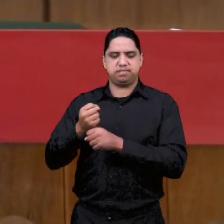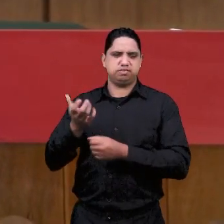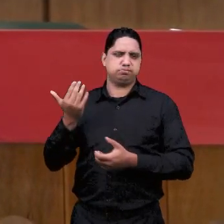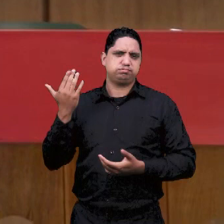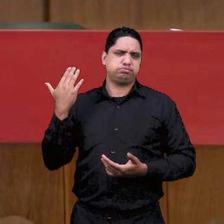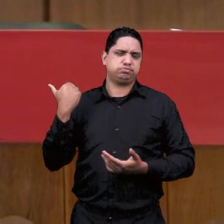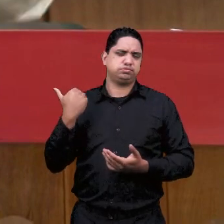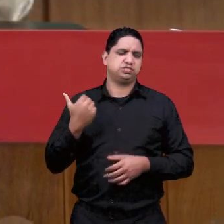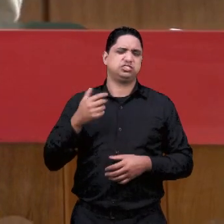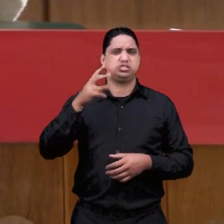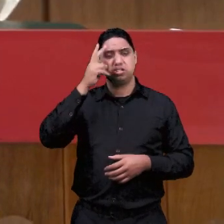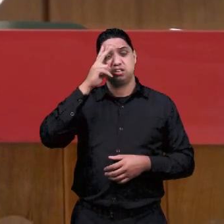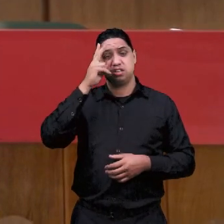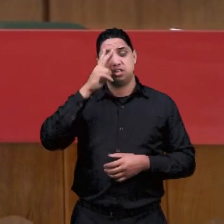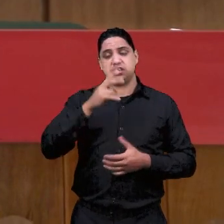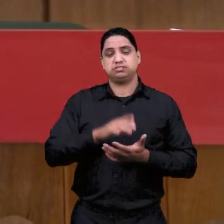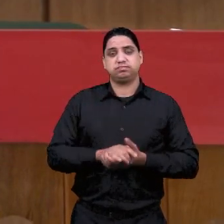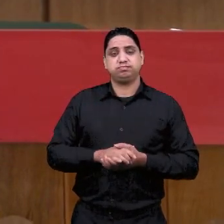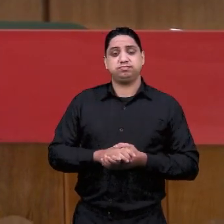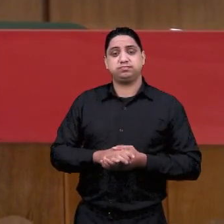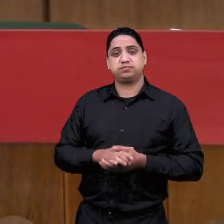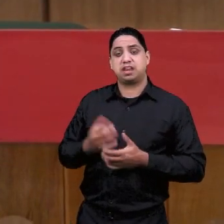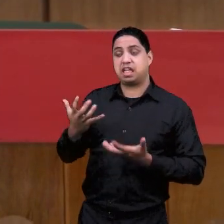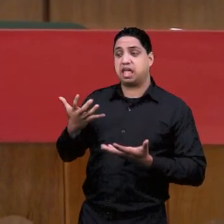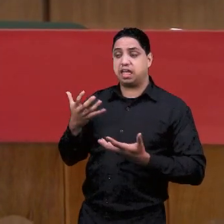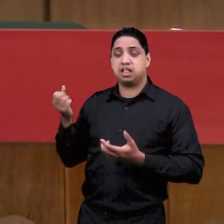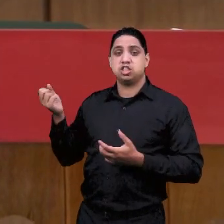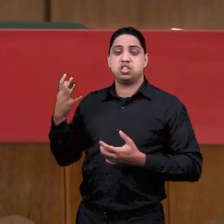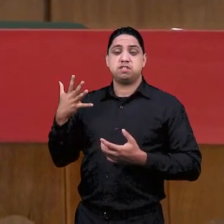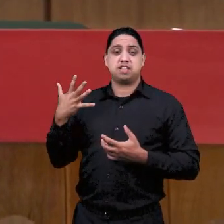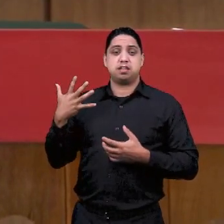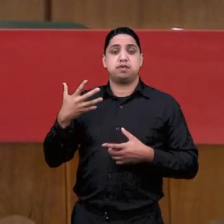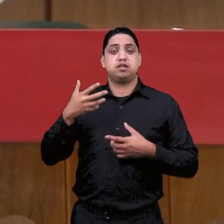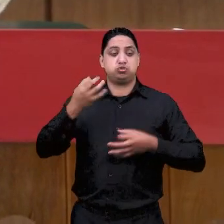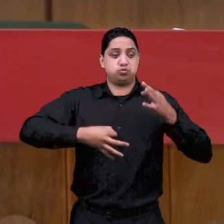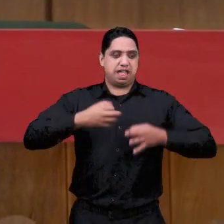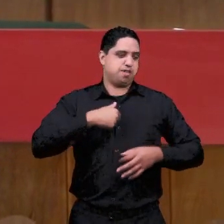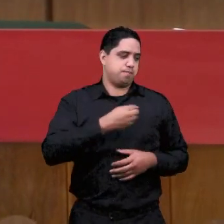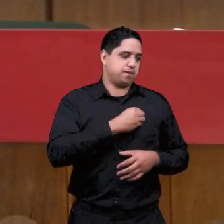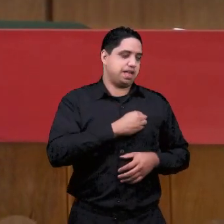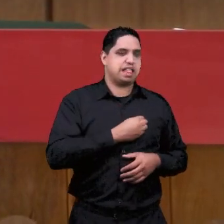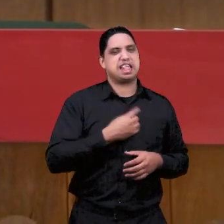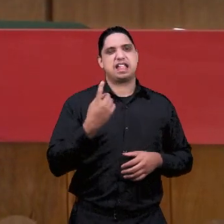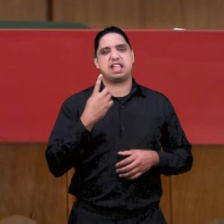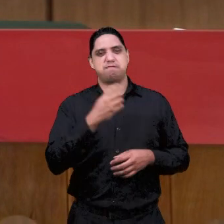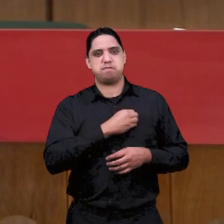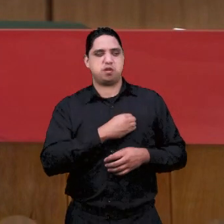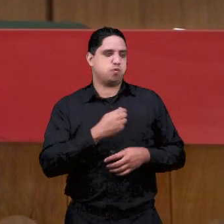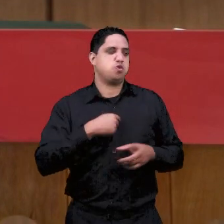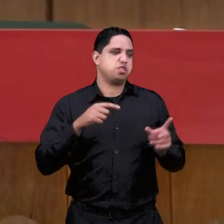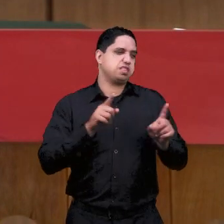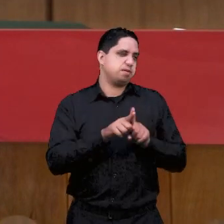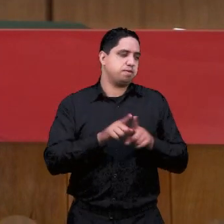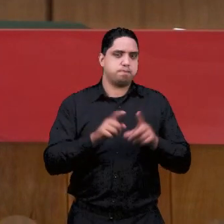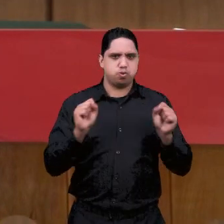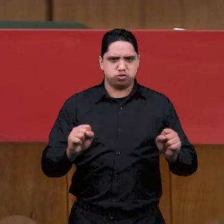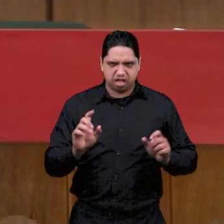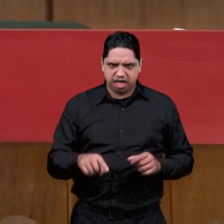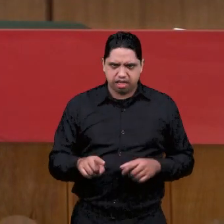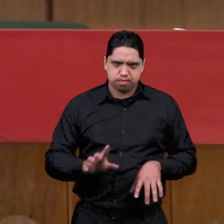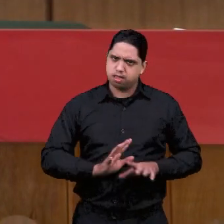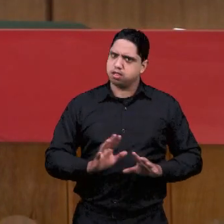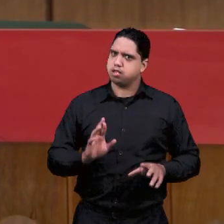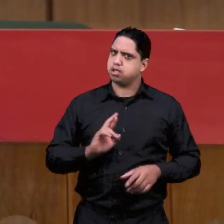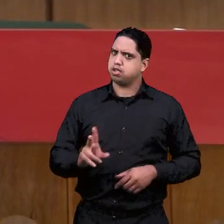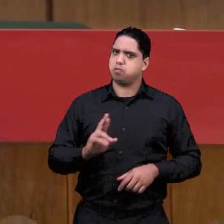chercher une nouveauté là-bas pour justifier son péché ici. David a péché, etc. Donc, c'est ça. Donc, et nous ne sommes